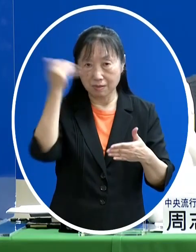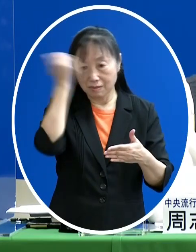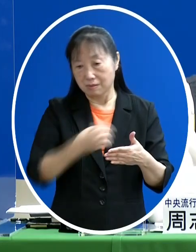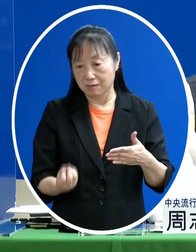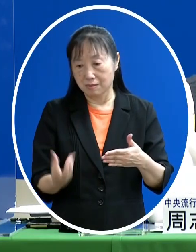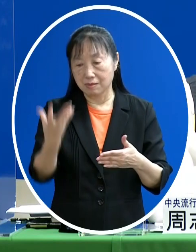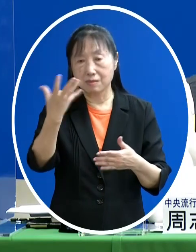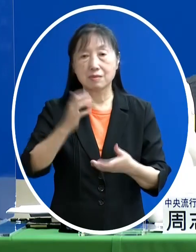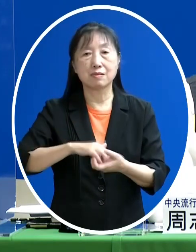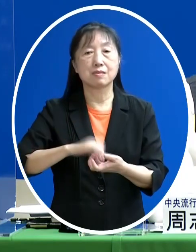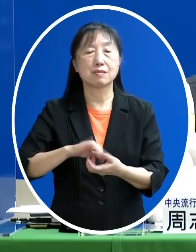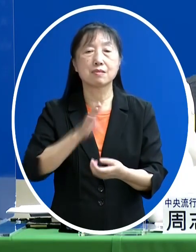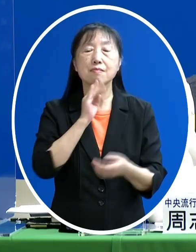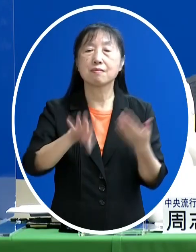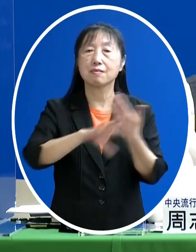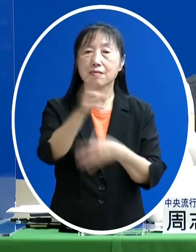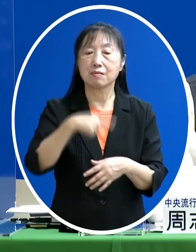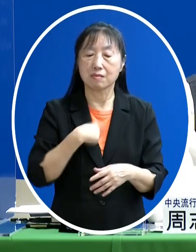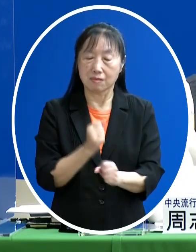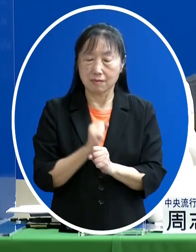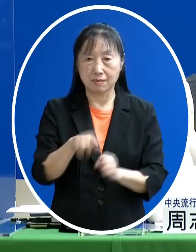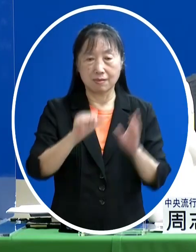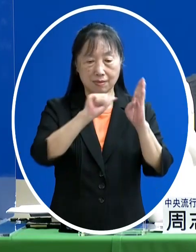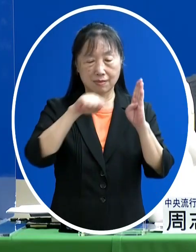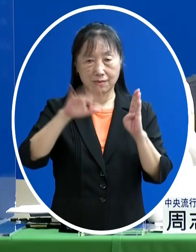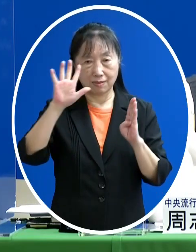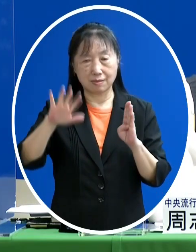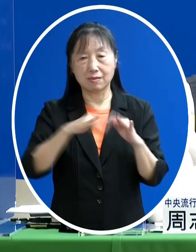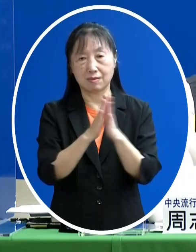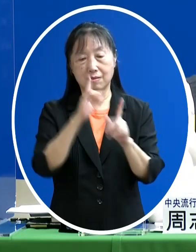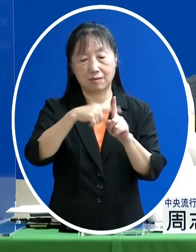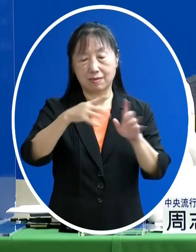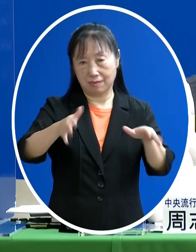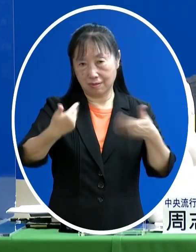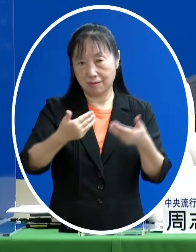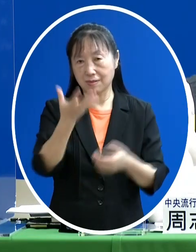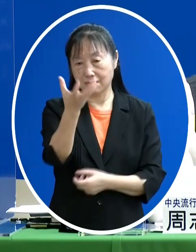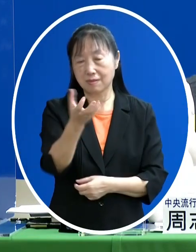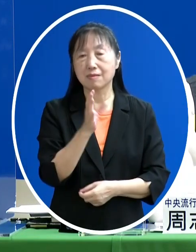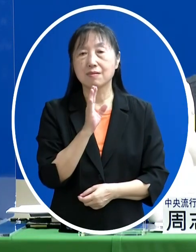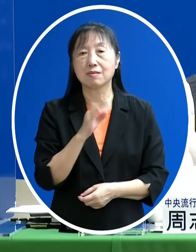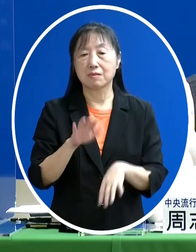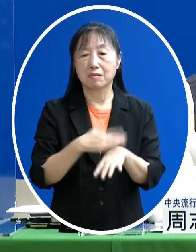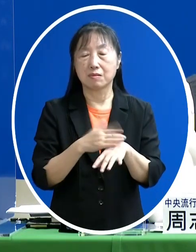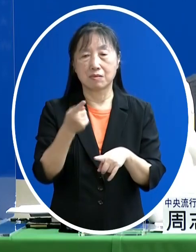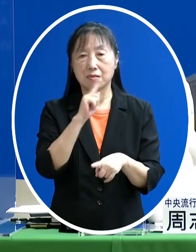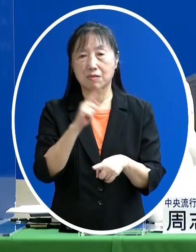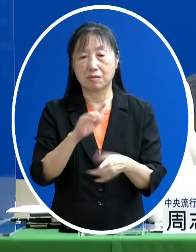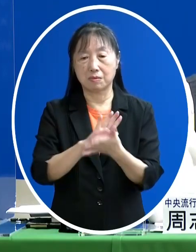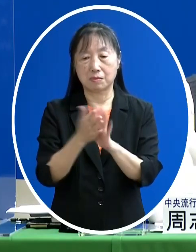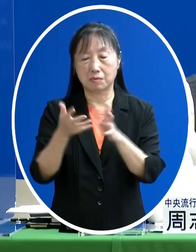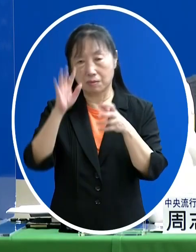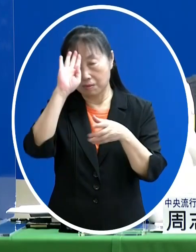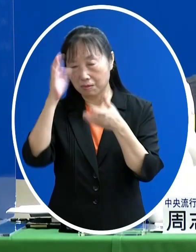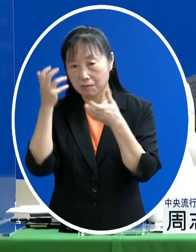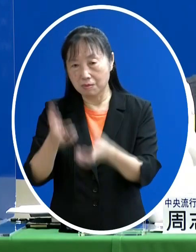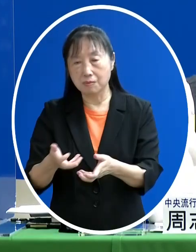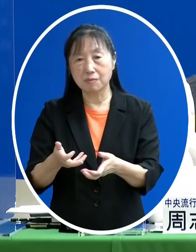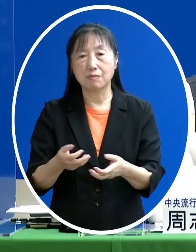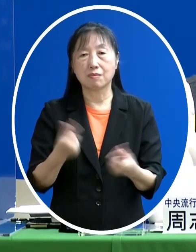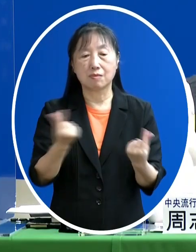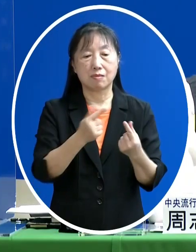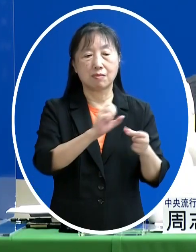来讲，国际上的观察，BA.5都还是以轻症为绝大多数，没有看到说有致重症的比例有比这个